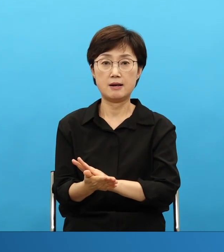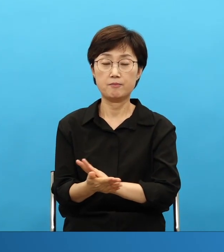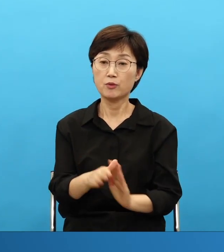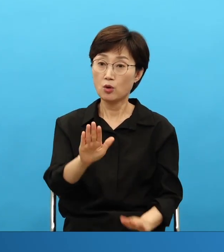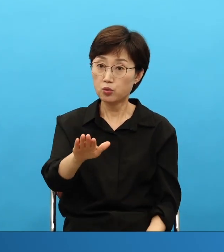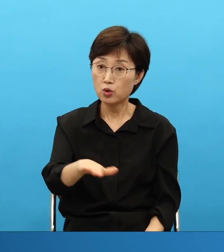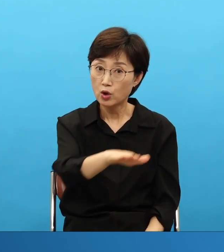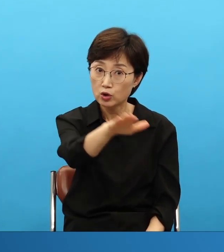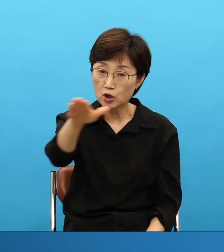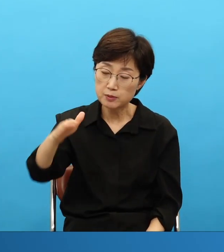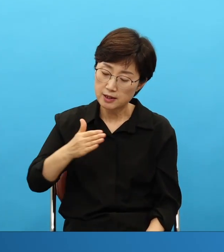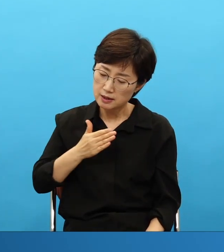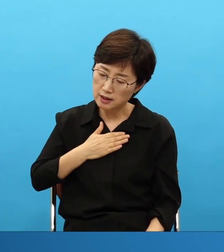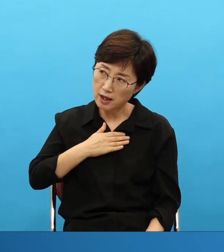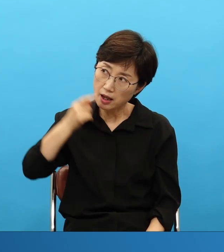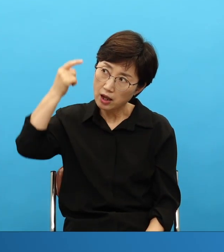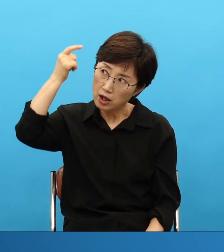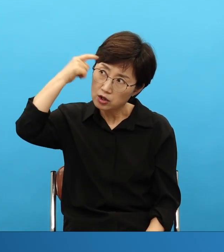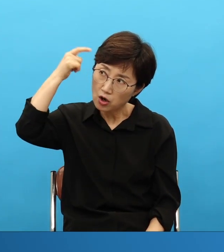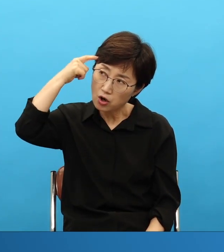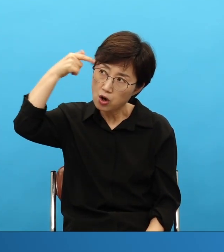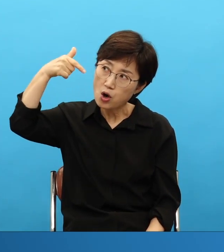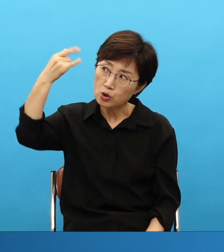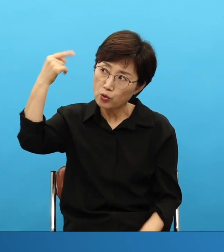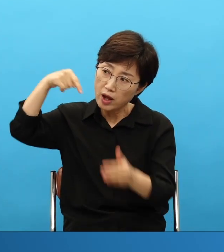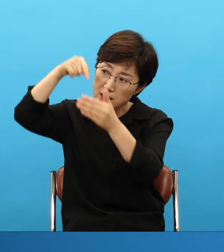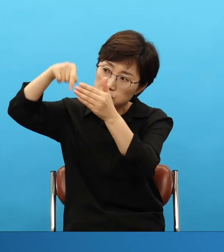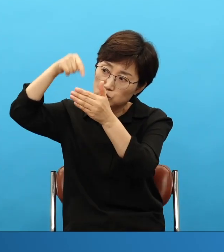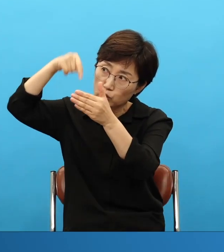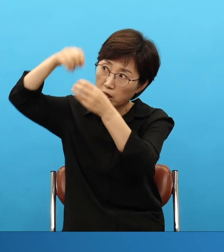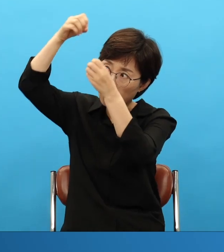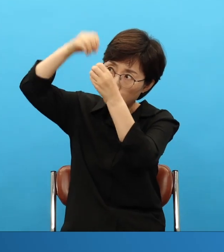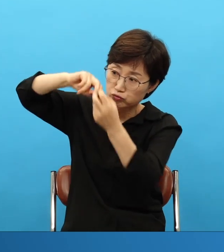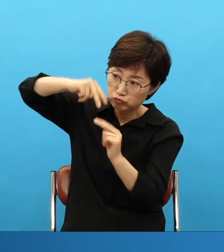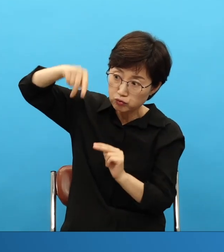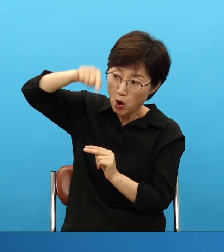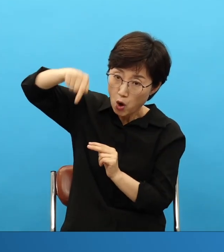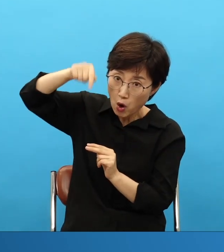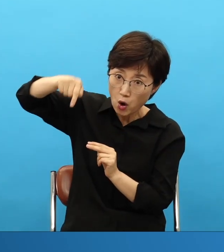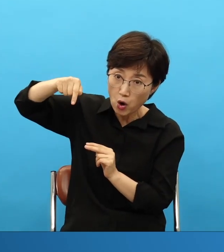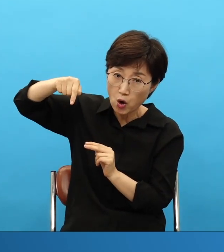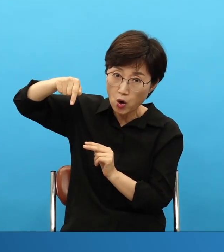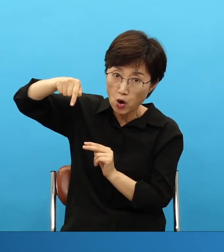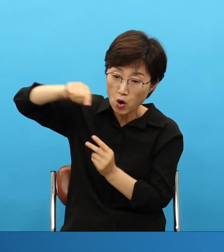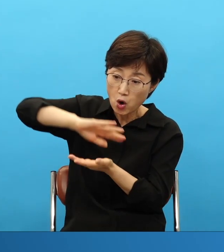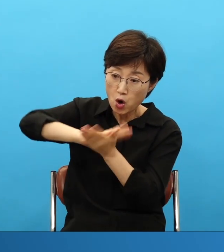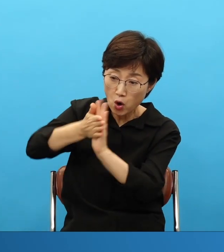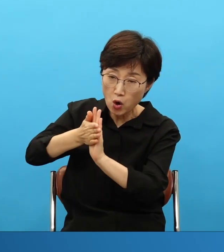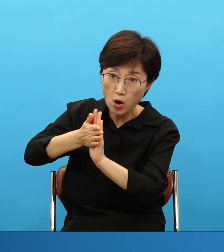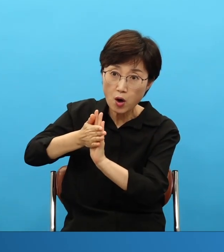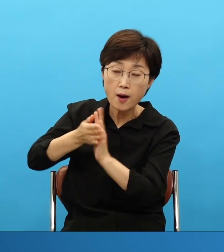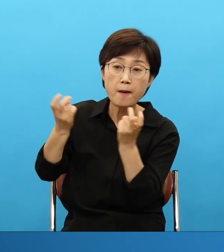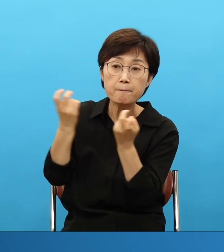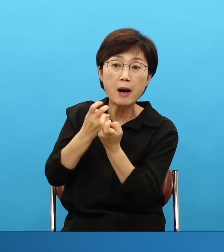여러분의 모든이 유전자 속에 들어가 있는 이걸요 바꾸는 거는 오직 십자가의